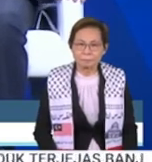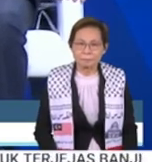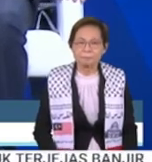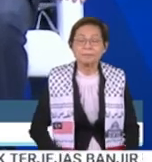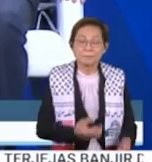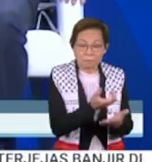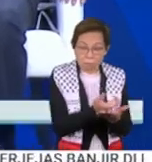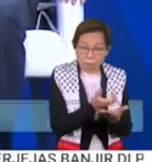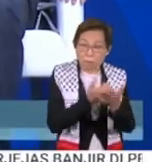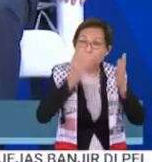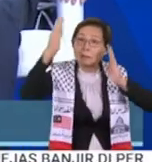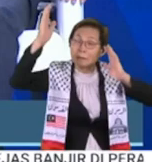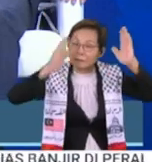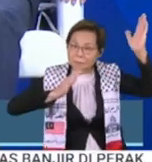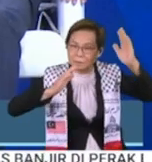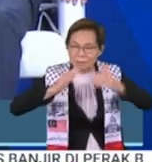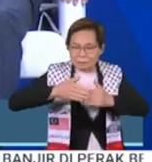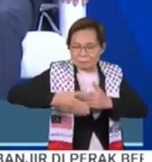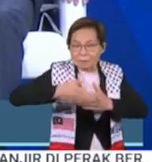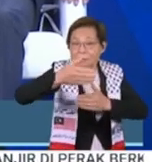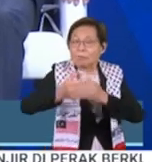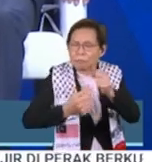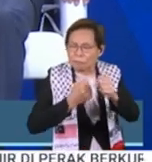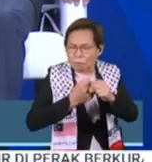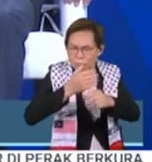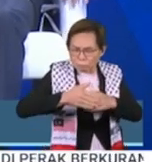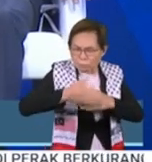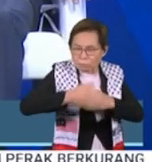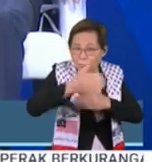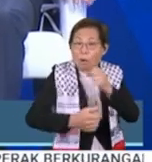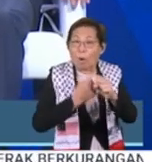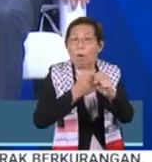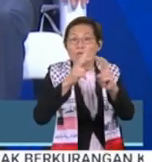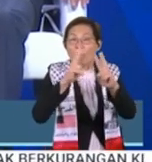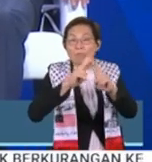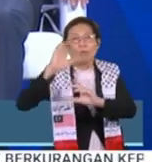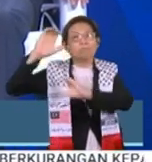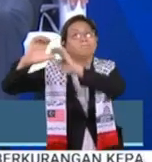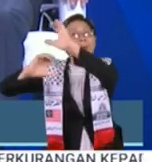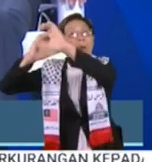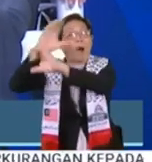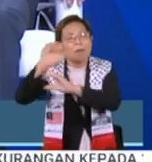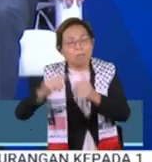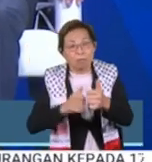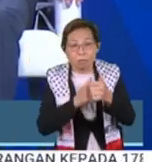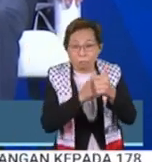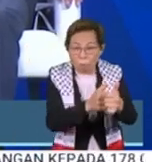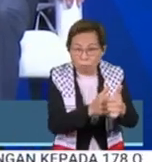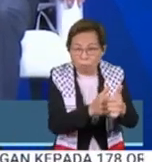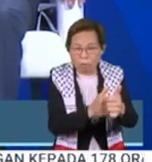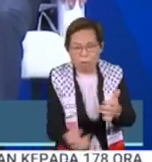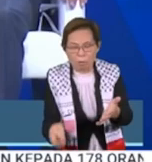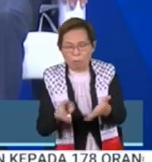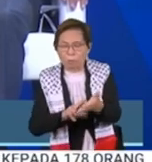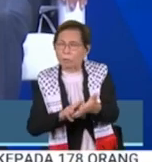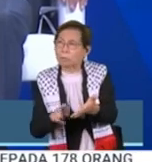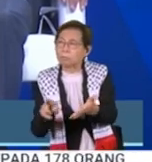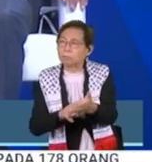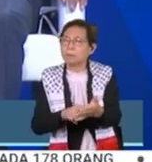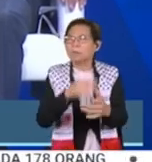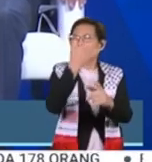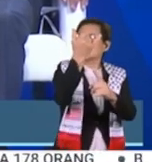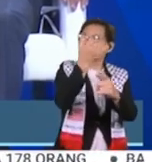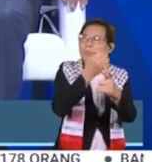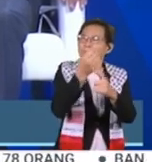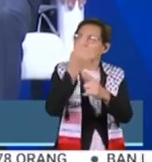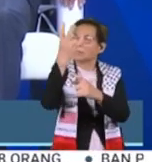The economy in the country in the next few years. Very ambitious, and I think based on the track record in the last